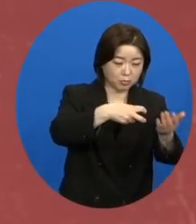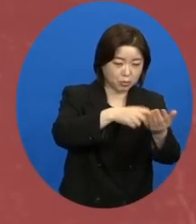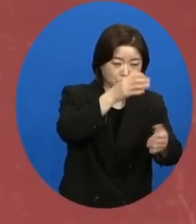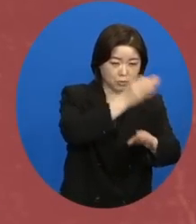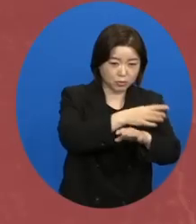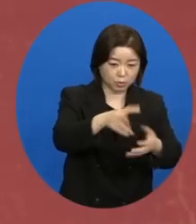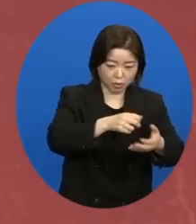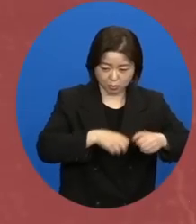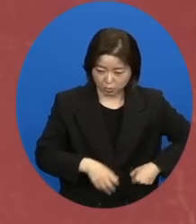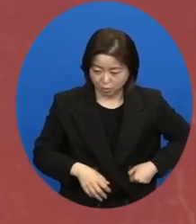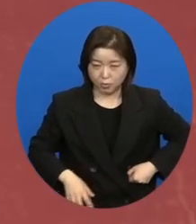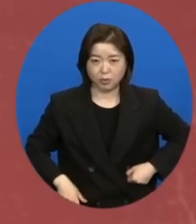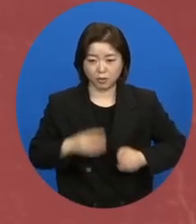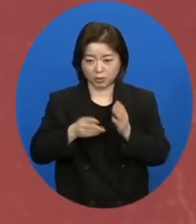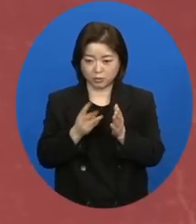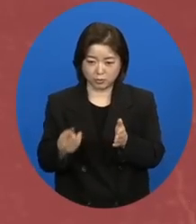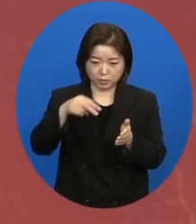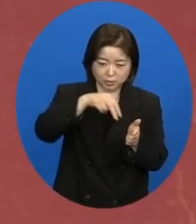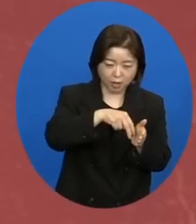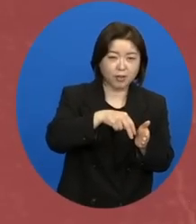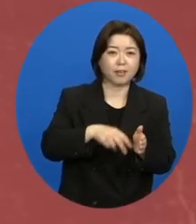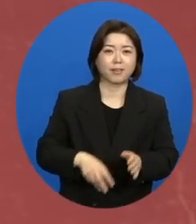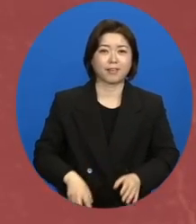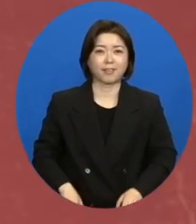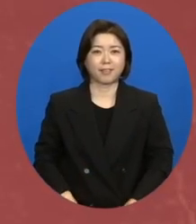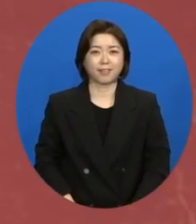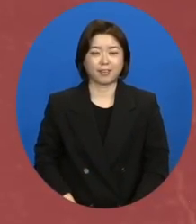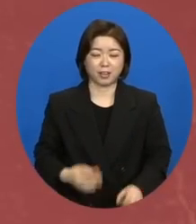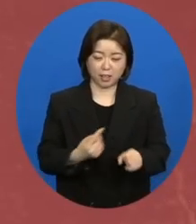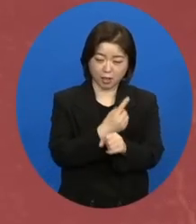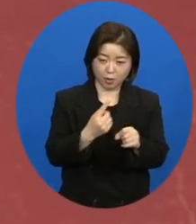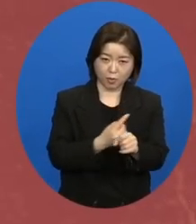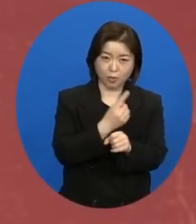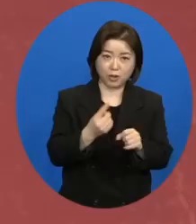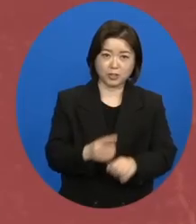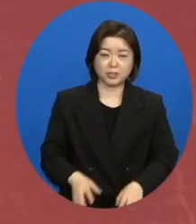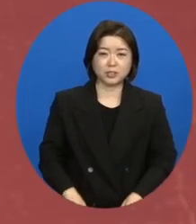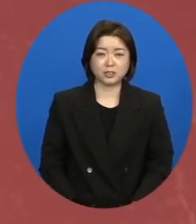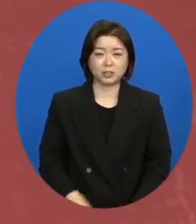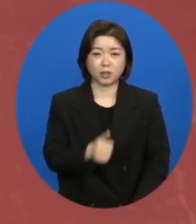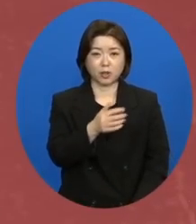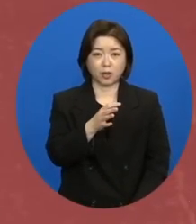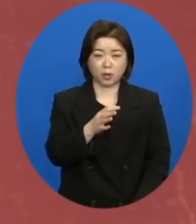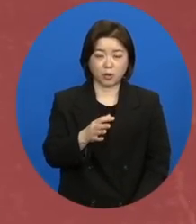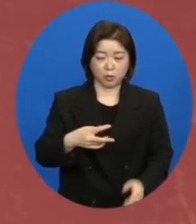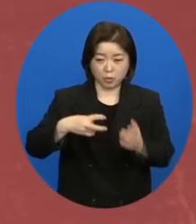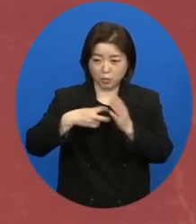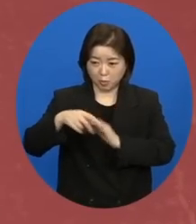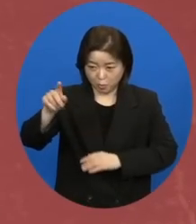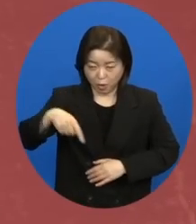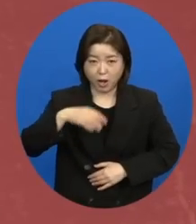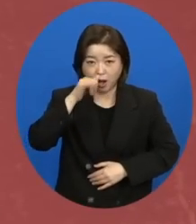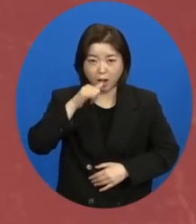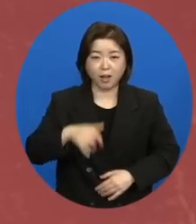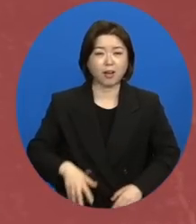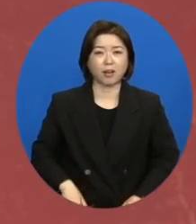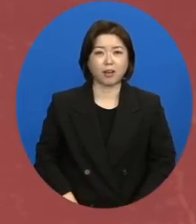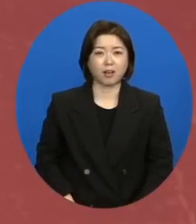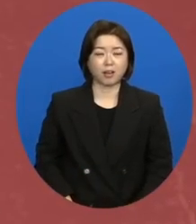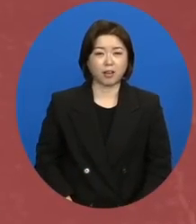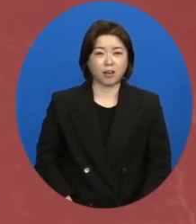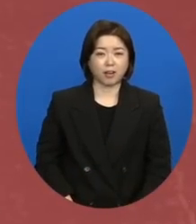딱 탔는데 한 시간 정도 지났더니 홍익희 아저씨가 이렇게 오는 거예요. 근데